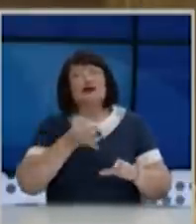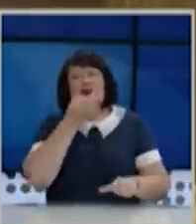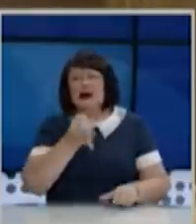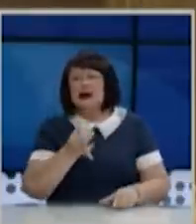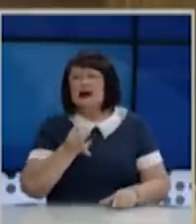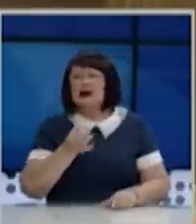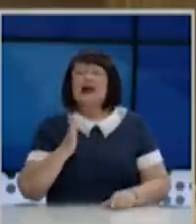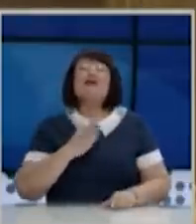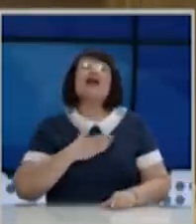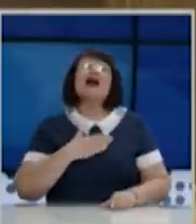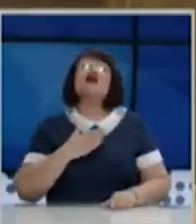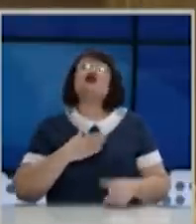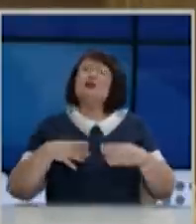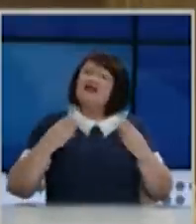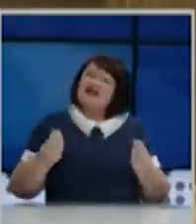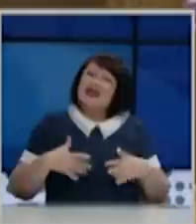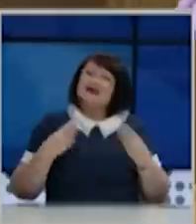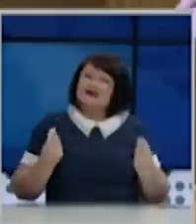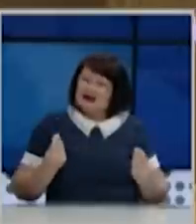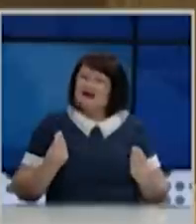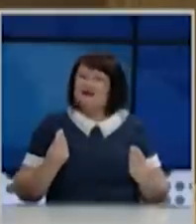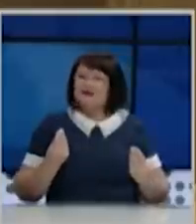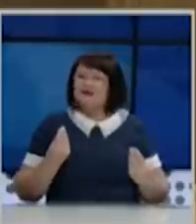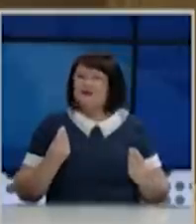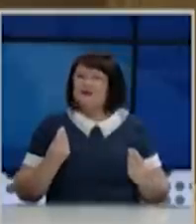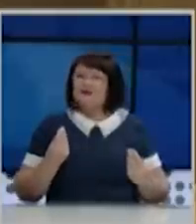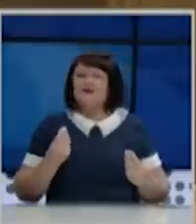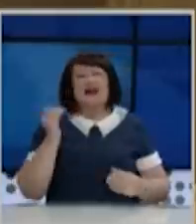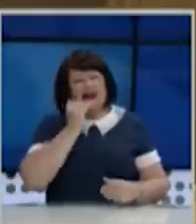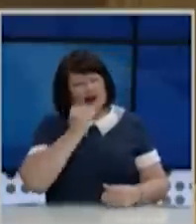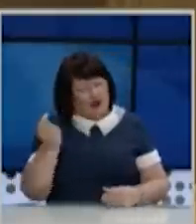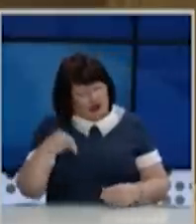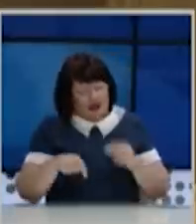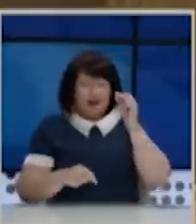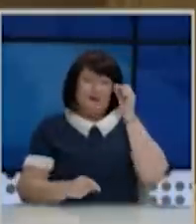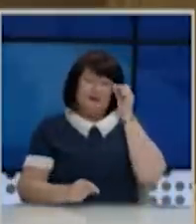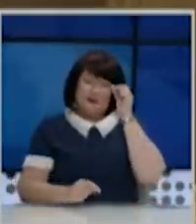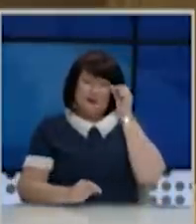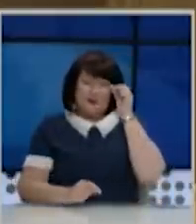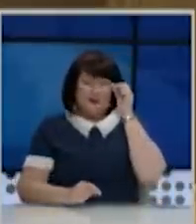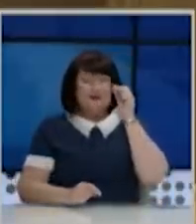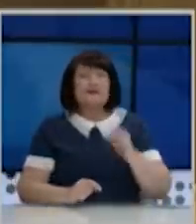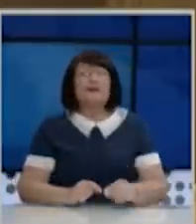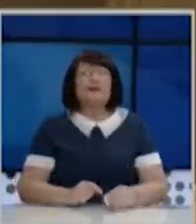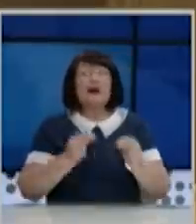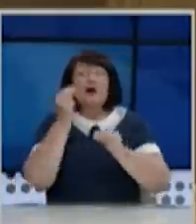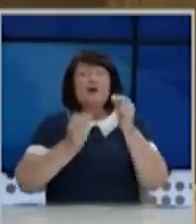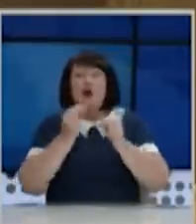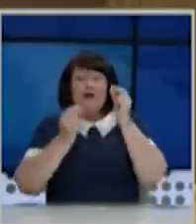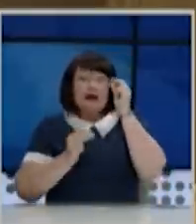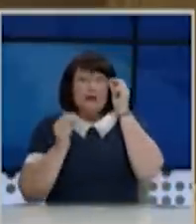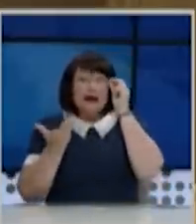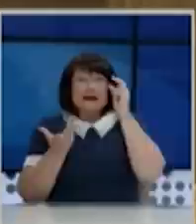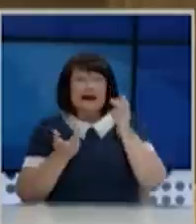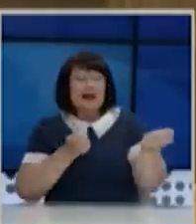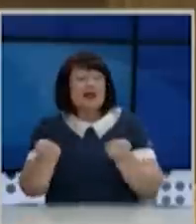και ευχαριστούμε για τα περαστικά που είπατε, εντάξει, θα έρθει πολύ γρήγορα. Το πρόβλημα βρίσκεται στην απουσία